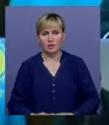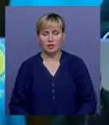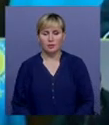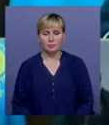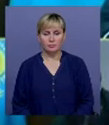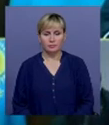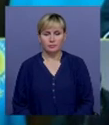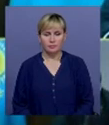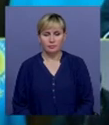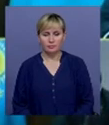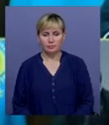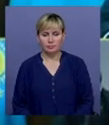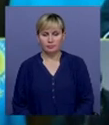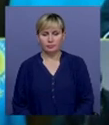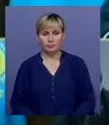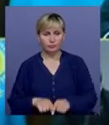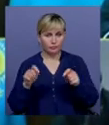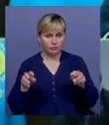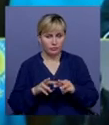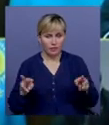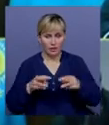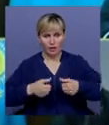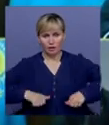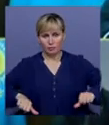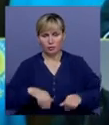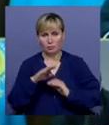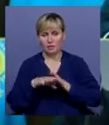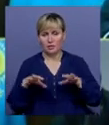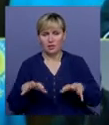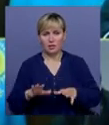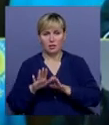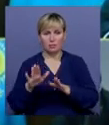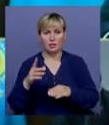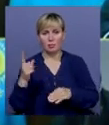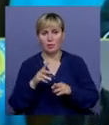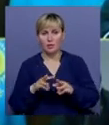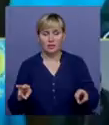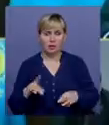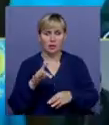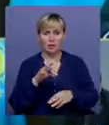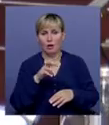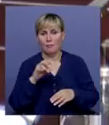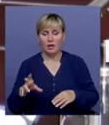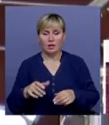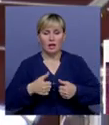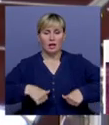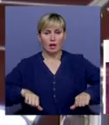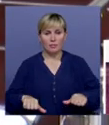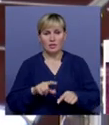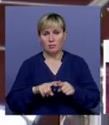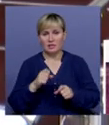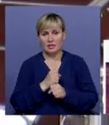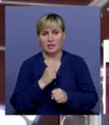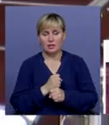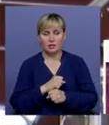медкомиссия курага создана правительственная комиссия под председательством заместителя премьер-министра романа скляра комиссия оперативно сделает